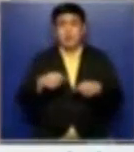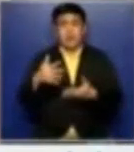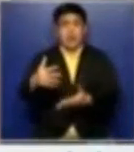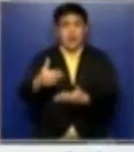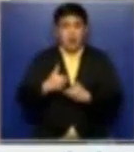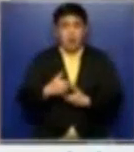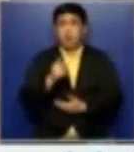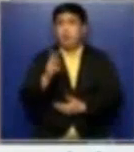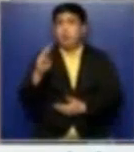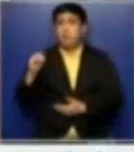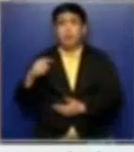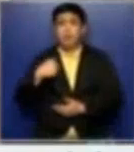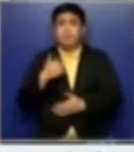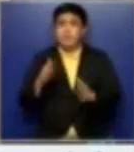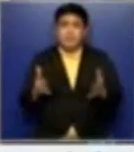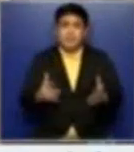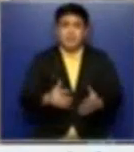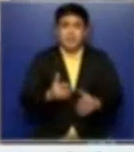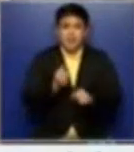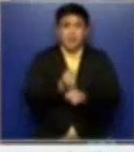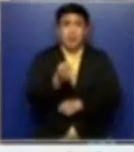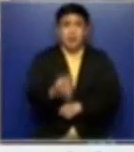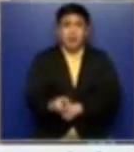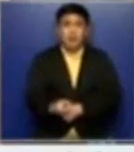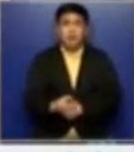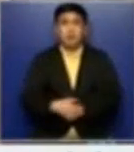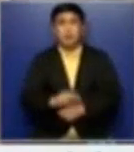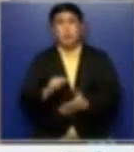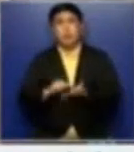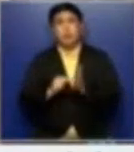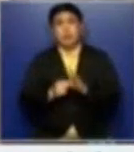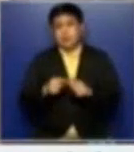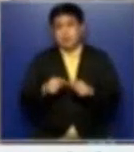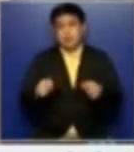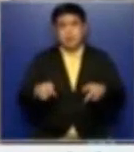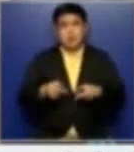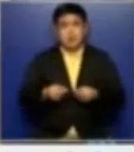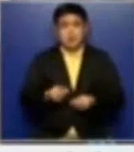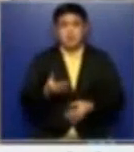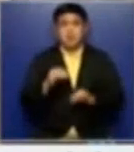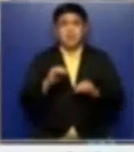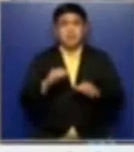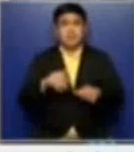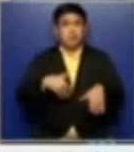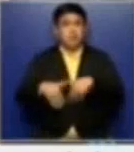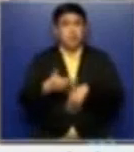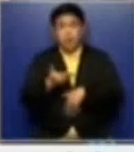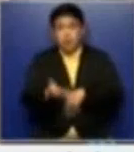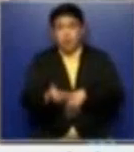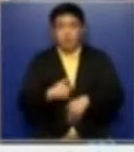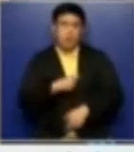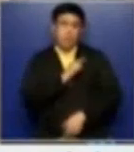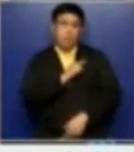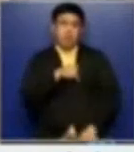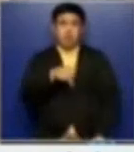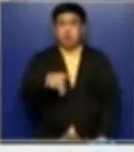ในคลองยังไม่มีพระกฤษฎีกาเวรคืนเลยแสดงว่าที่ดินยังไม่ได้ไปขอชาวบ้านแต่ไปเดินสำรวจ